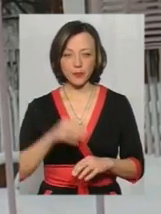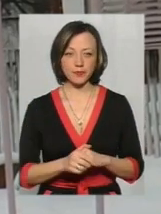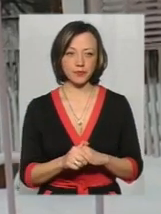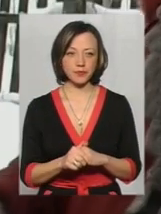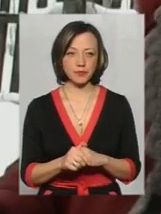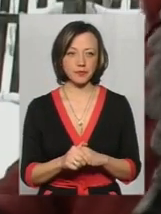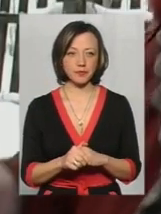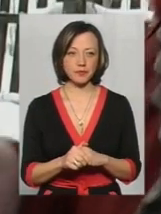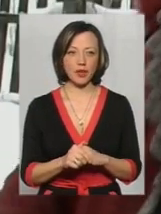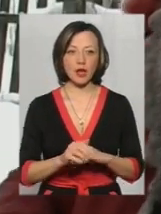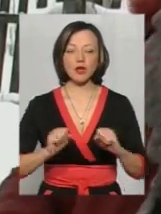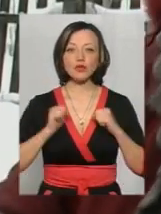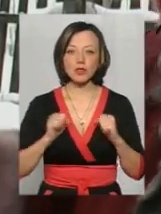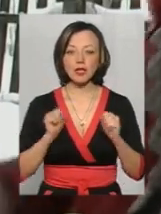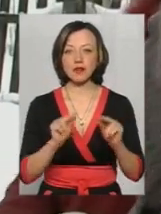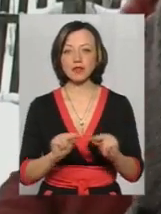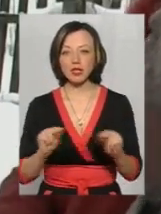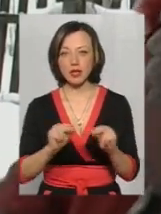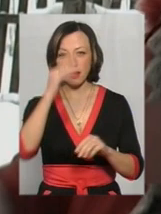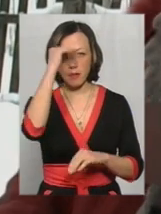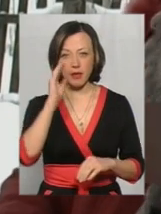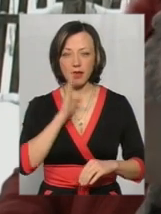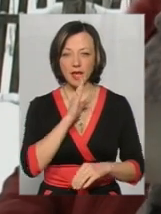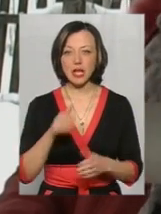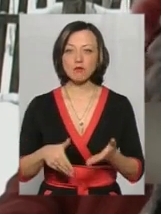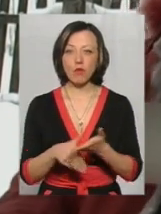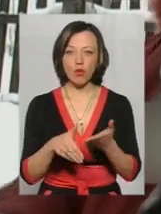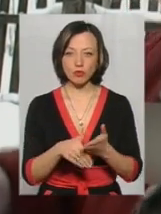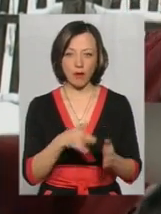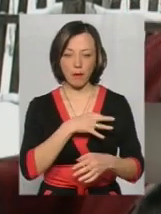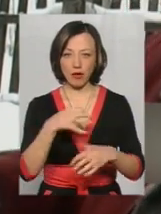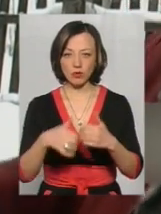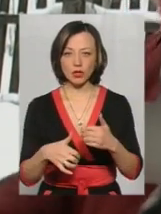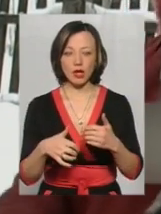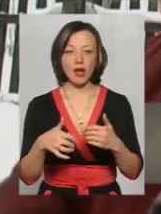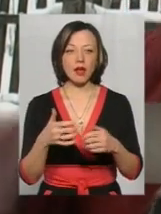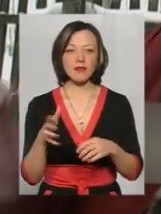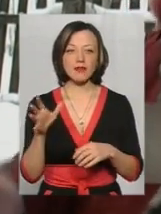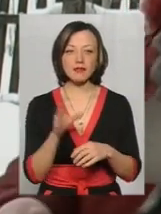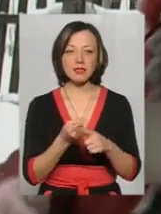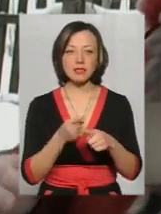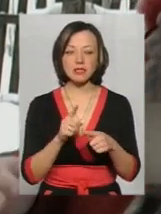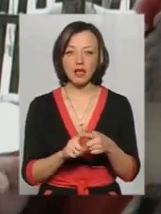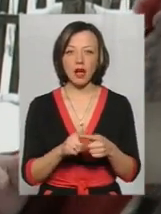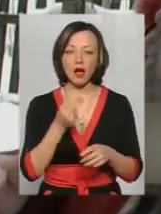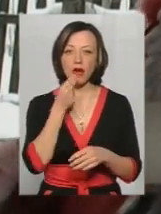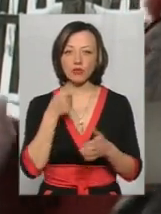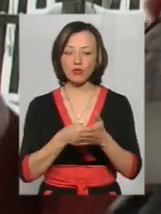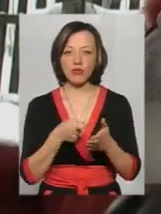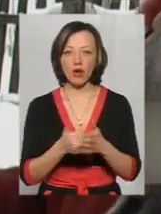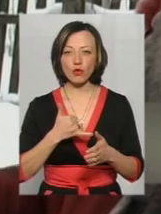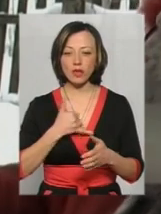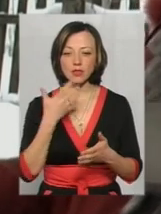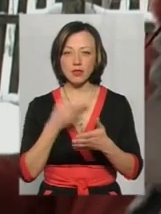всенькі зусилля, вчителя, батьки, спонсори небайдужі. Укладаються це харчування у нас